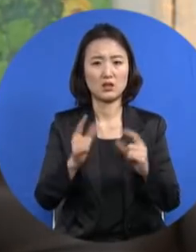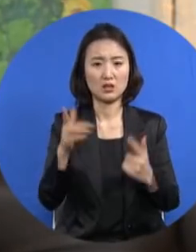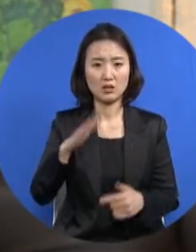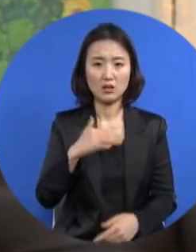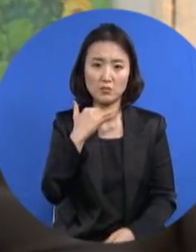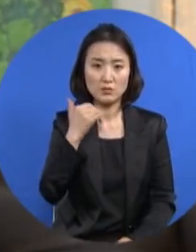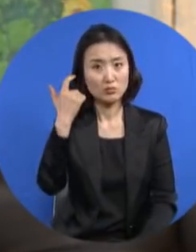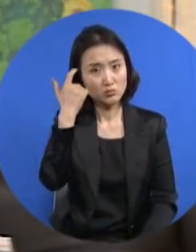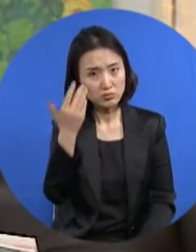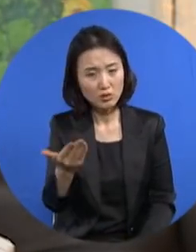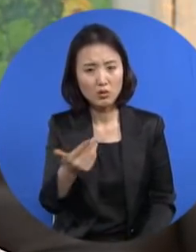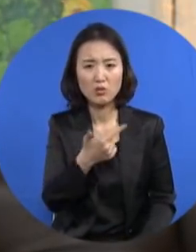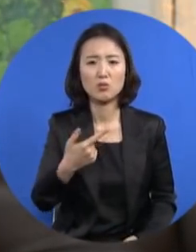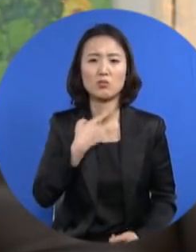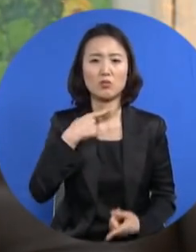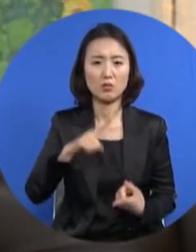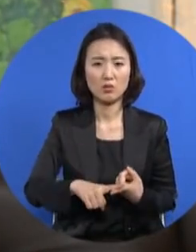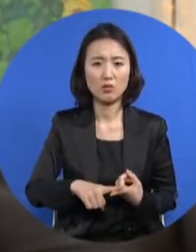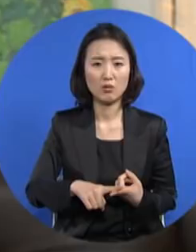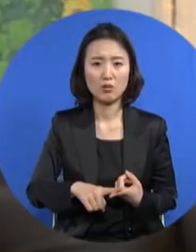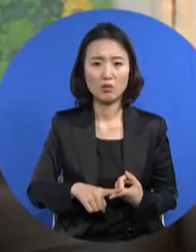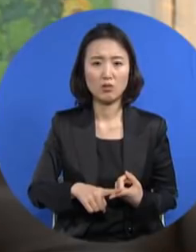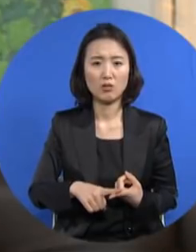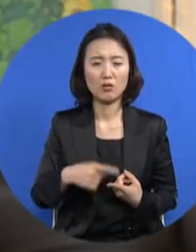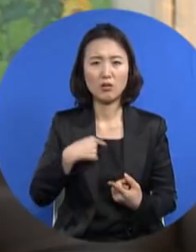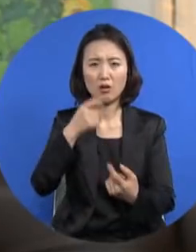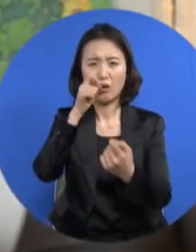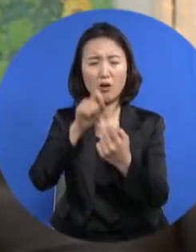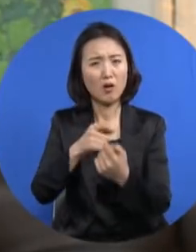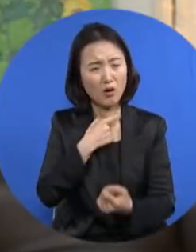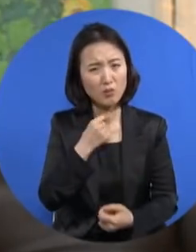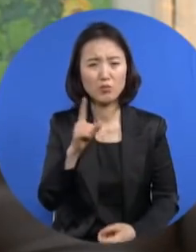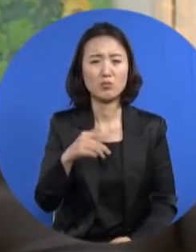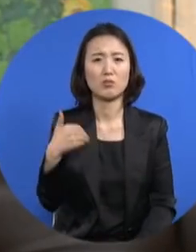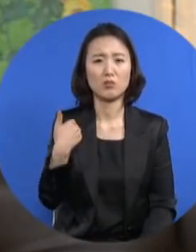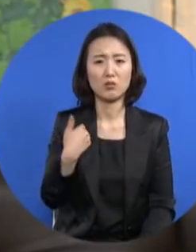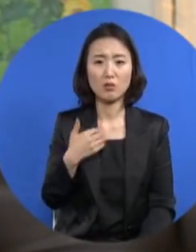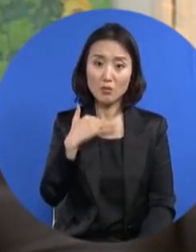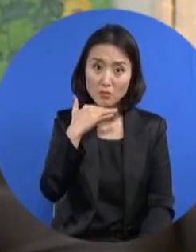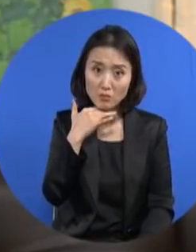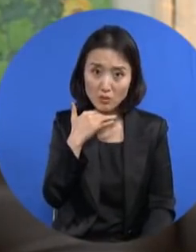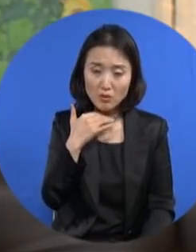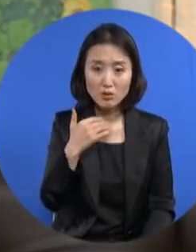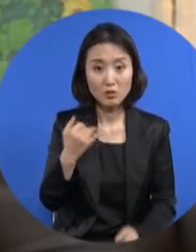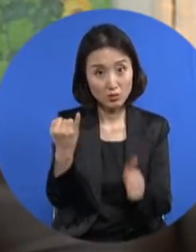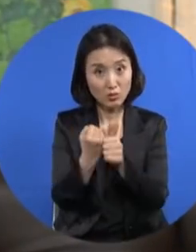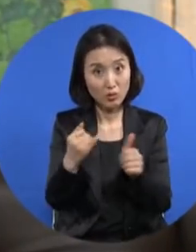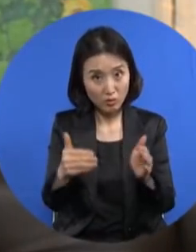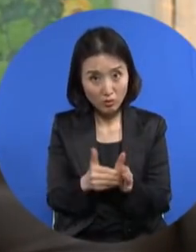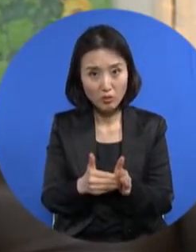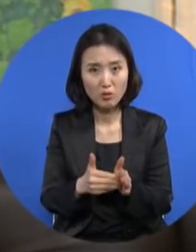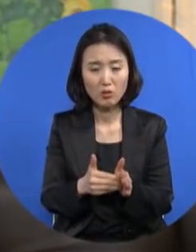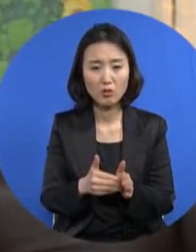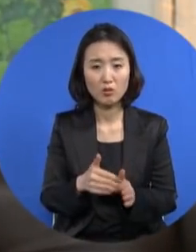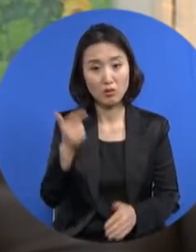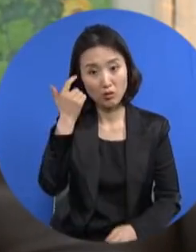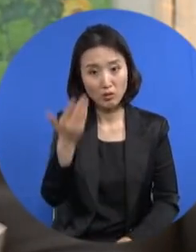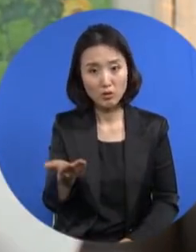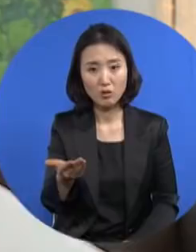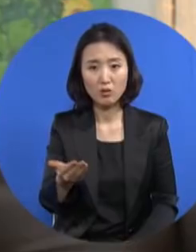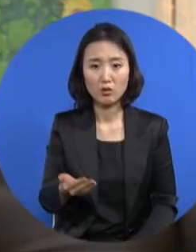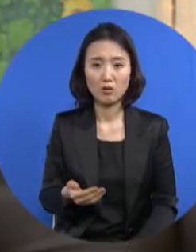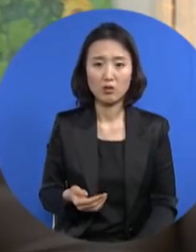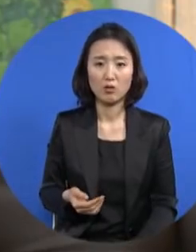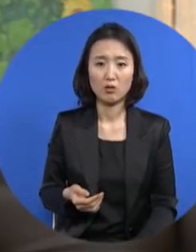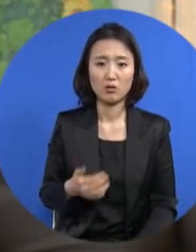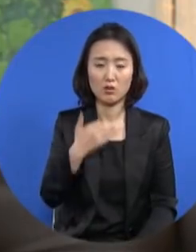몇 살이에요? 너무 마음에 들어서 친한 척이 하고 싶었는지 나이가 몇 살이에요? 결혼하셨나요? 했더니 이분이